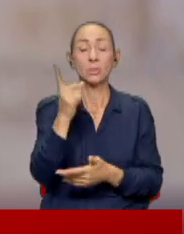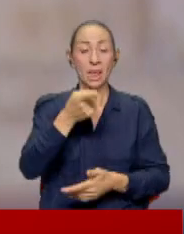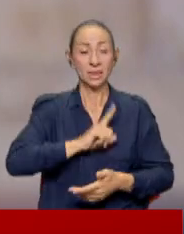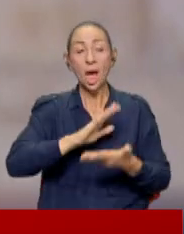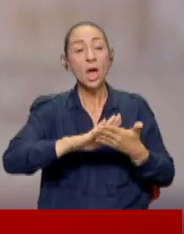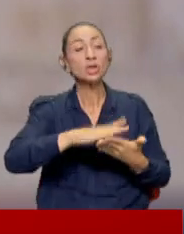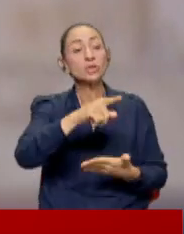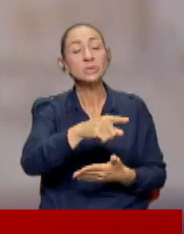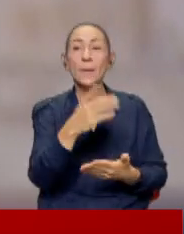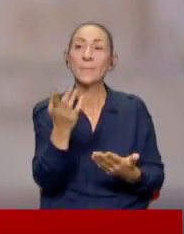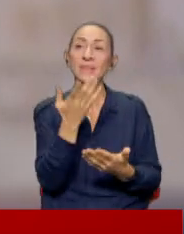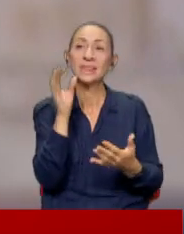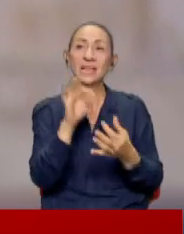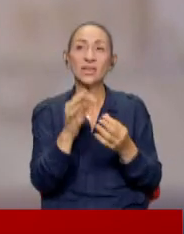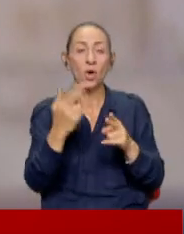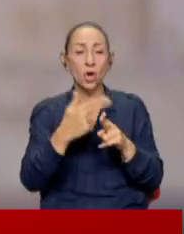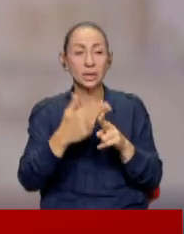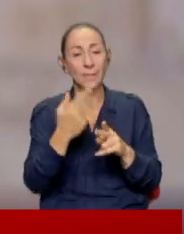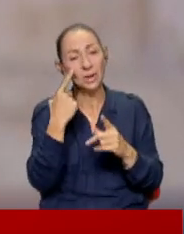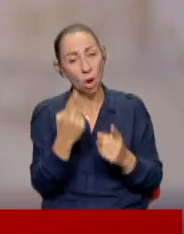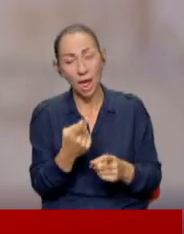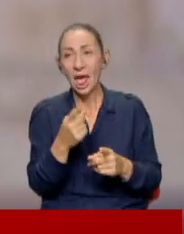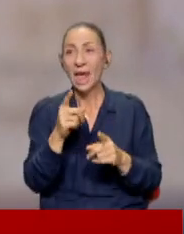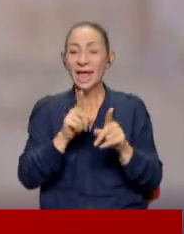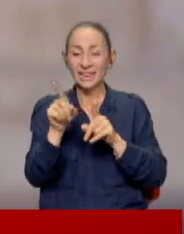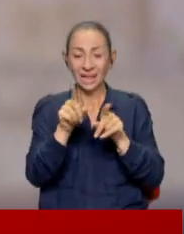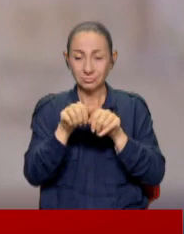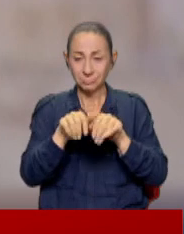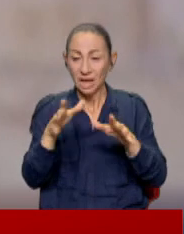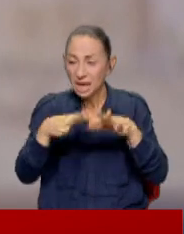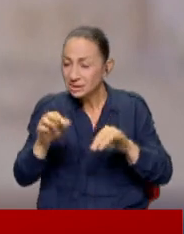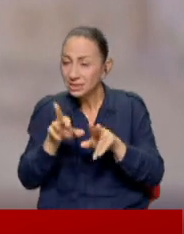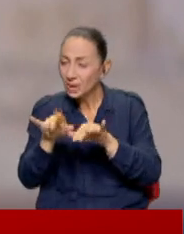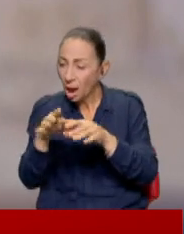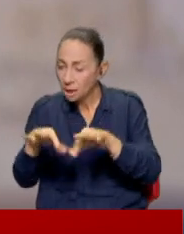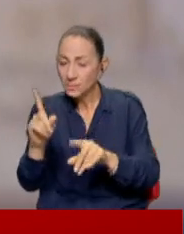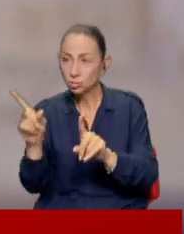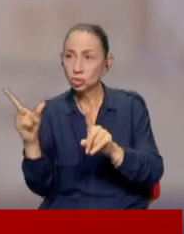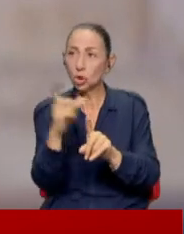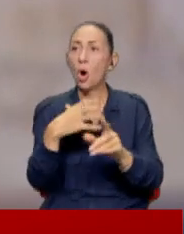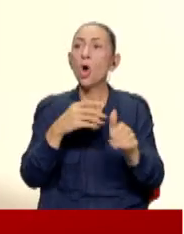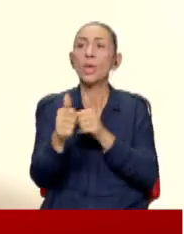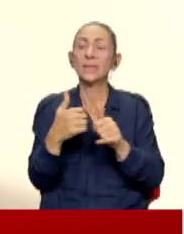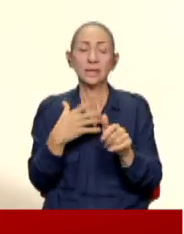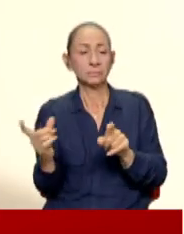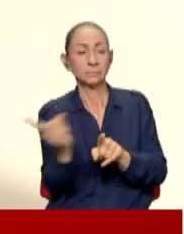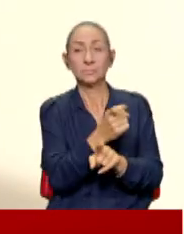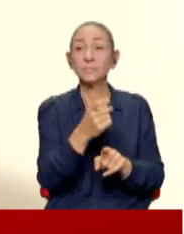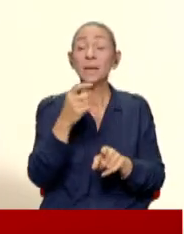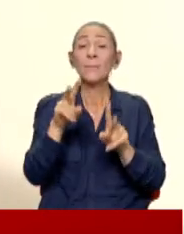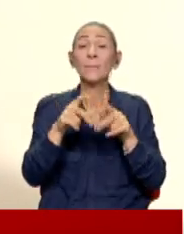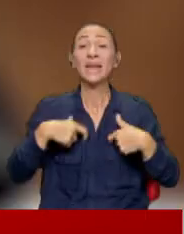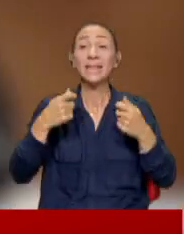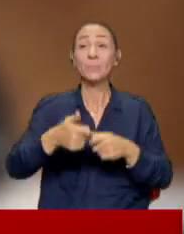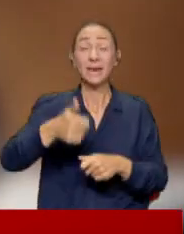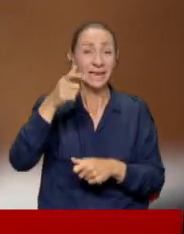adayı arkadaşımıza tesadüfi örneklem yoluyla elektronik ortamda hazırlanmış bir soru kendisine sunulacak. Milli Eğitim Bakanı Yusuf